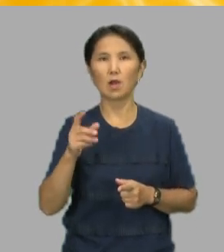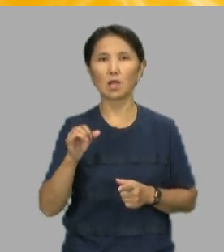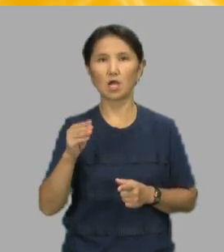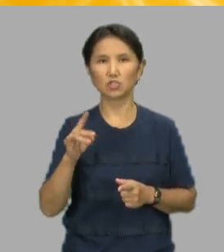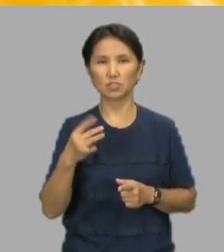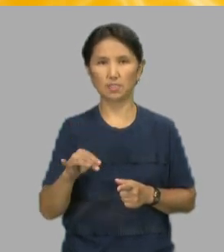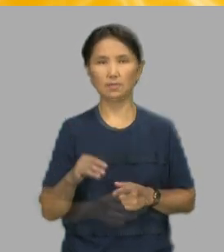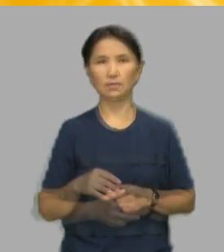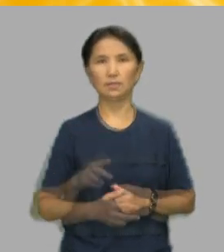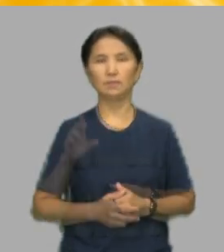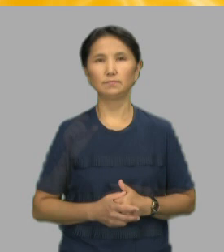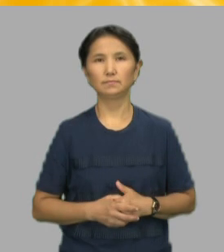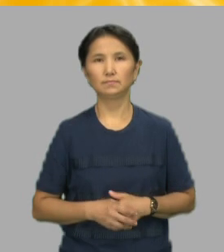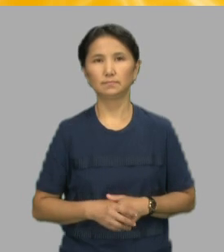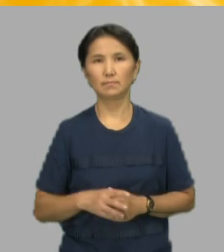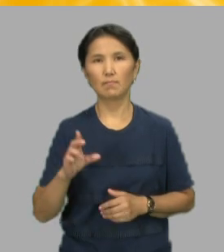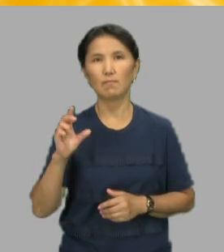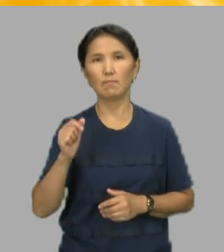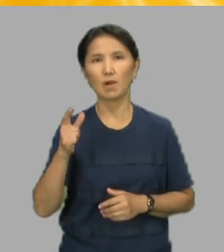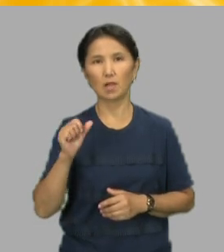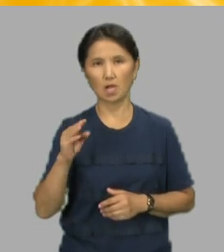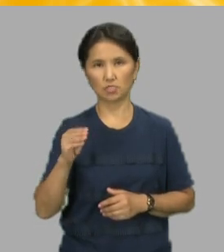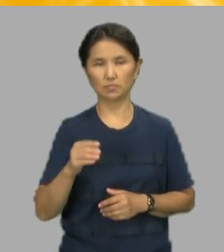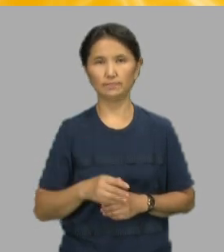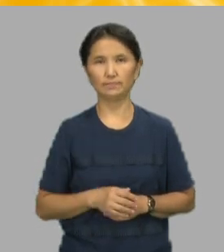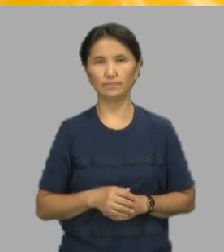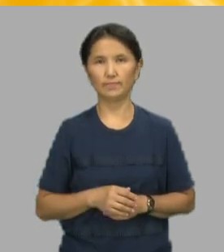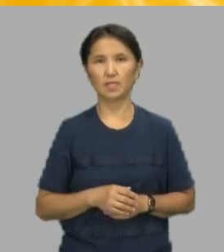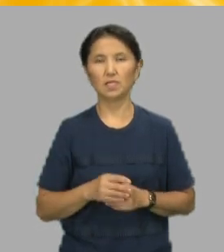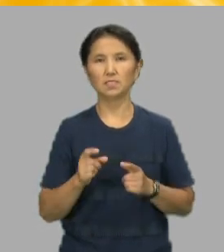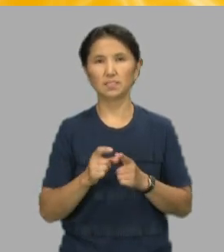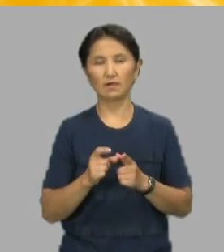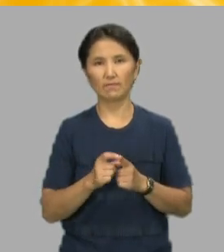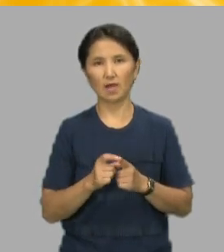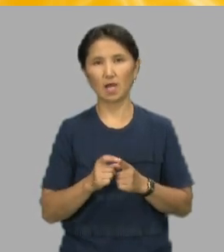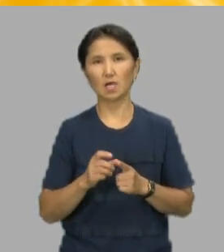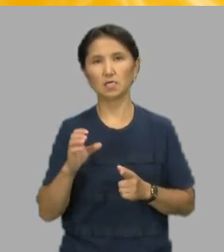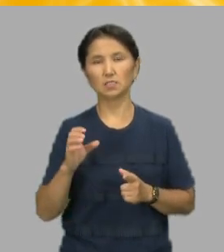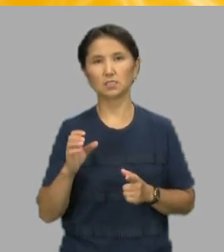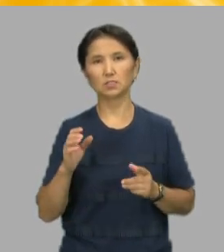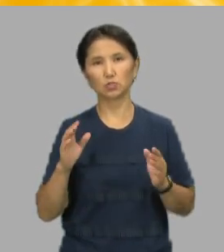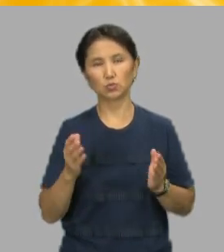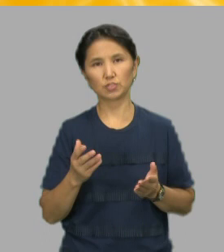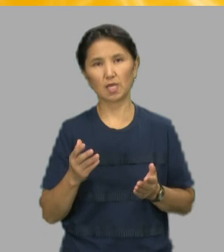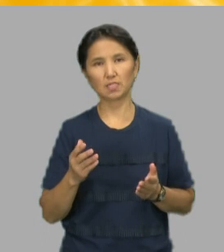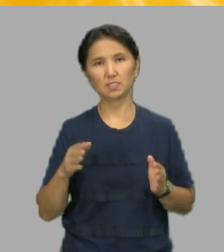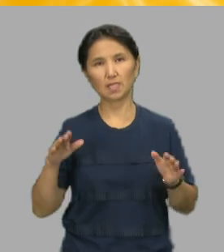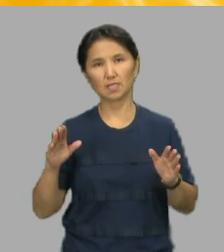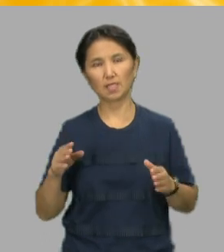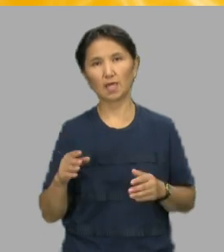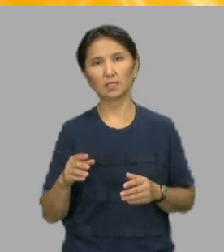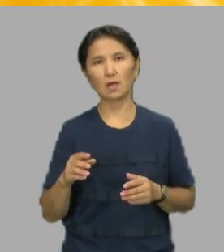багажник, багажный. Багаж. Слова случаются, летают